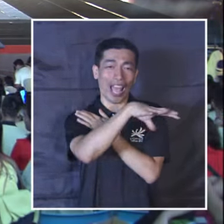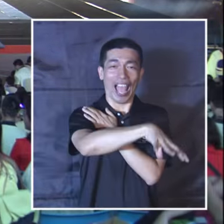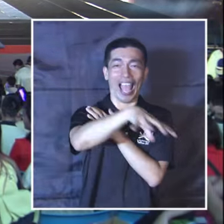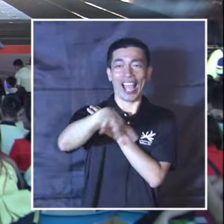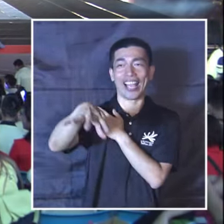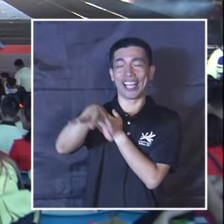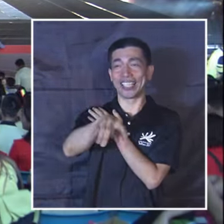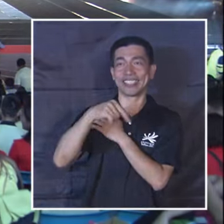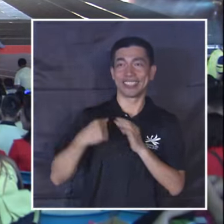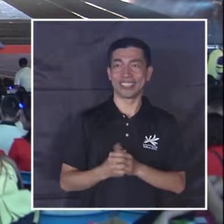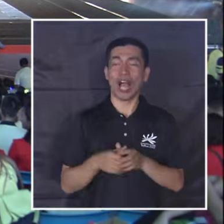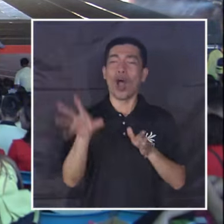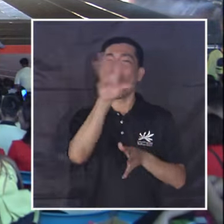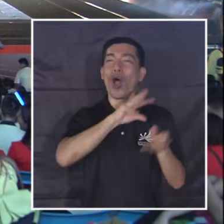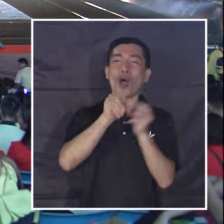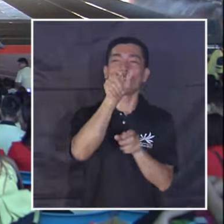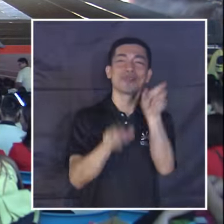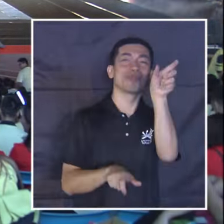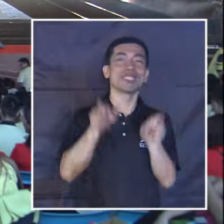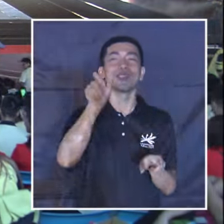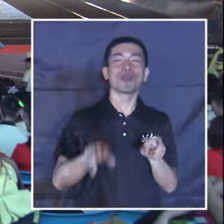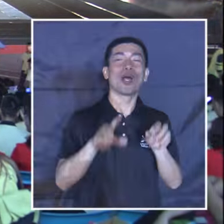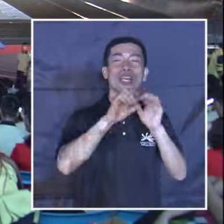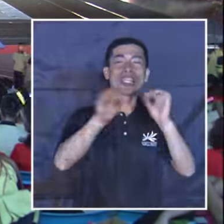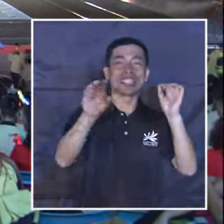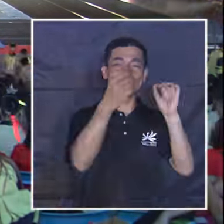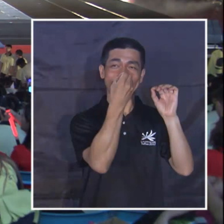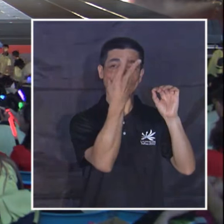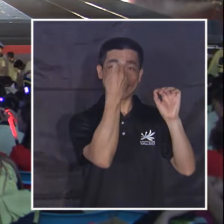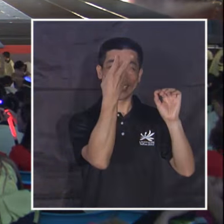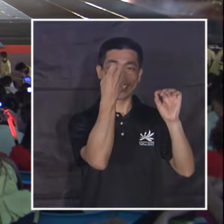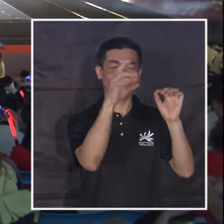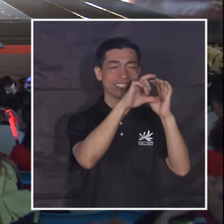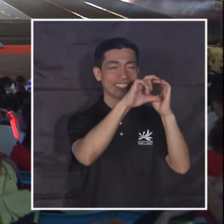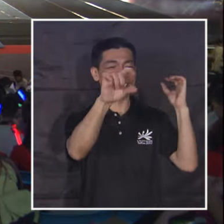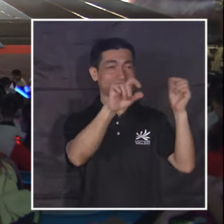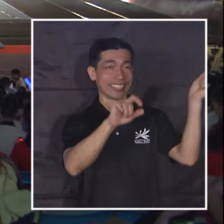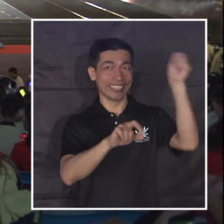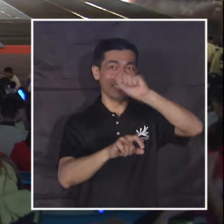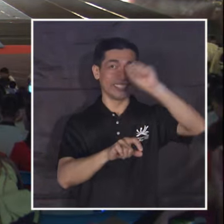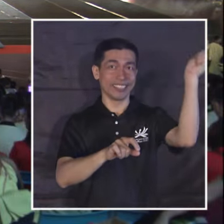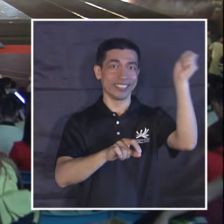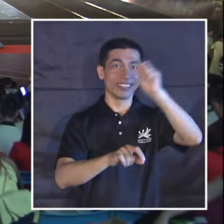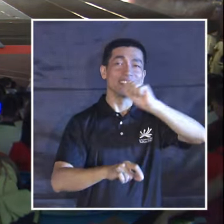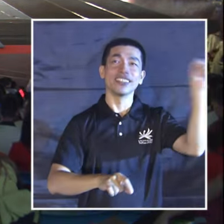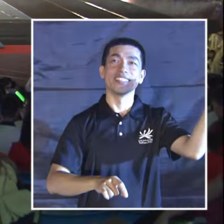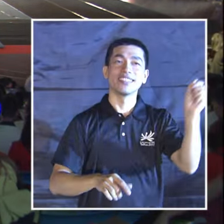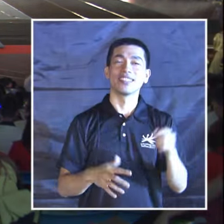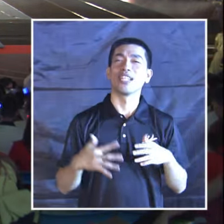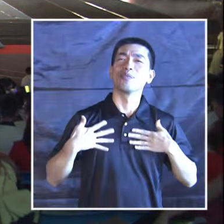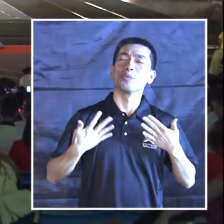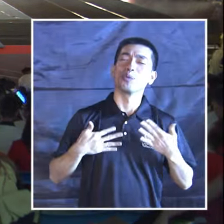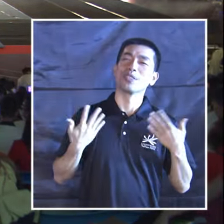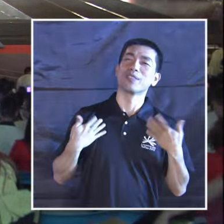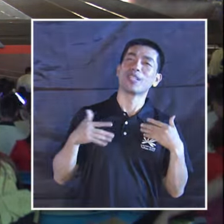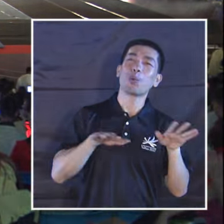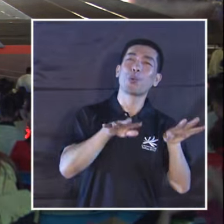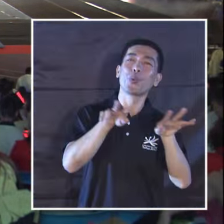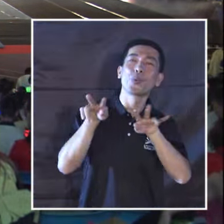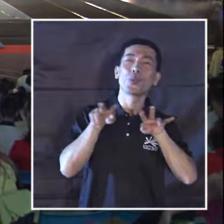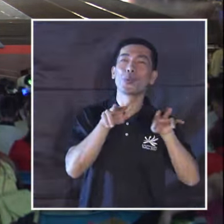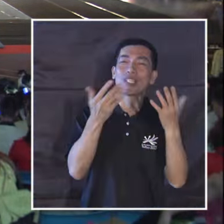会拿着荧光棒，等一下要跟大家一起来享受这个夜晚以及精彩的演